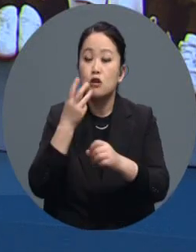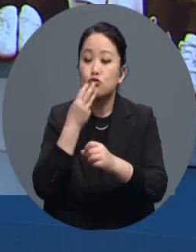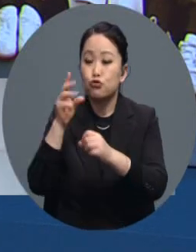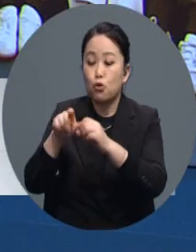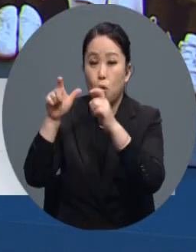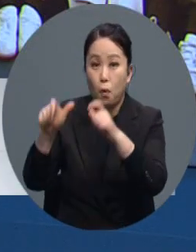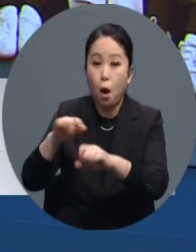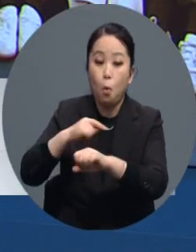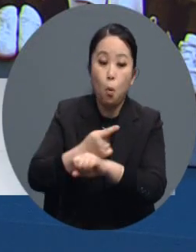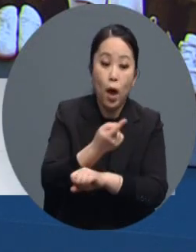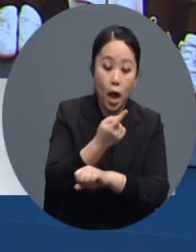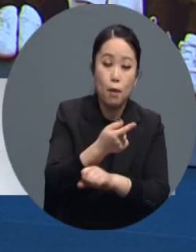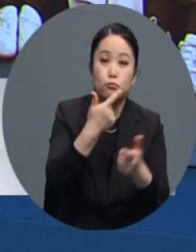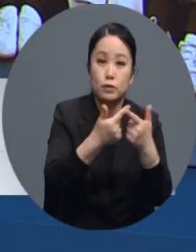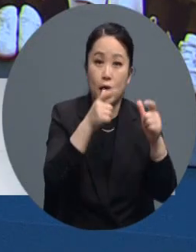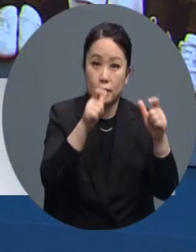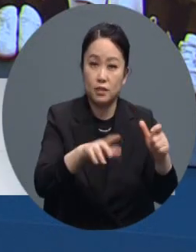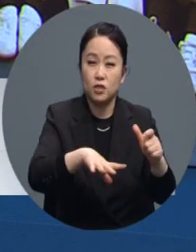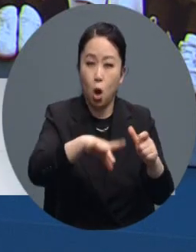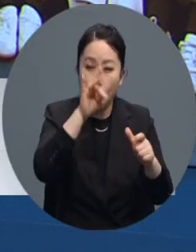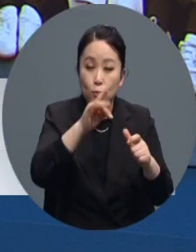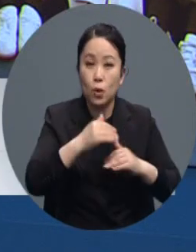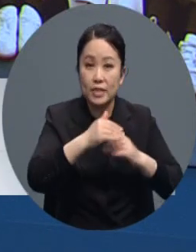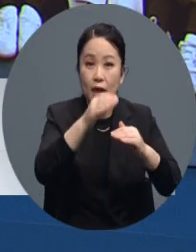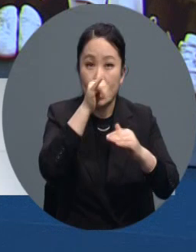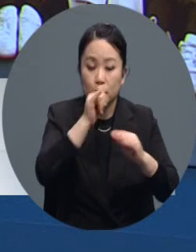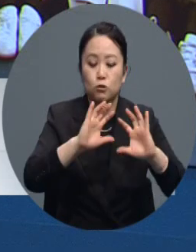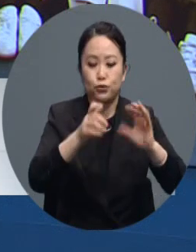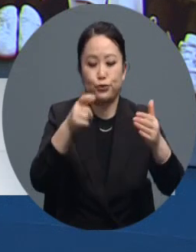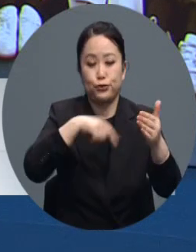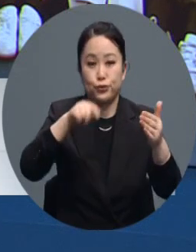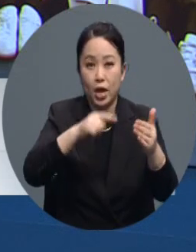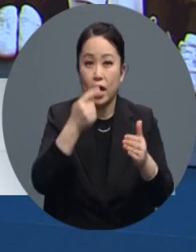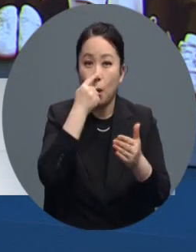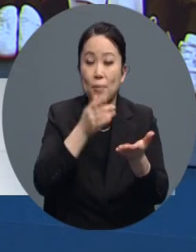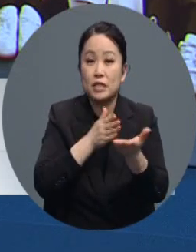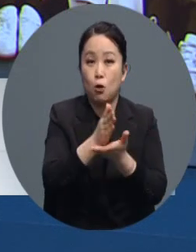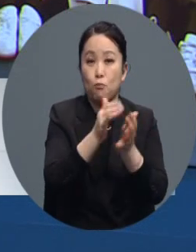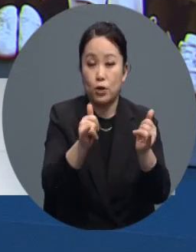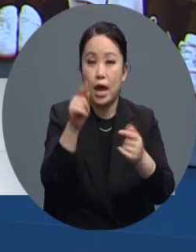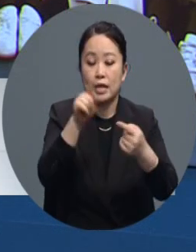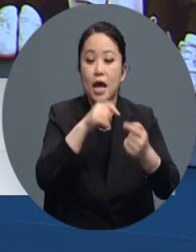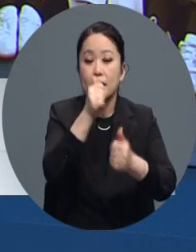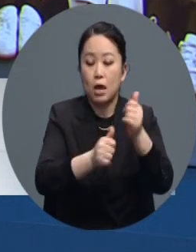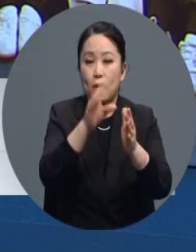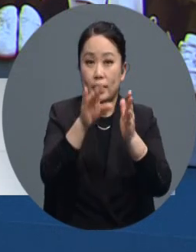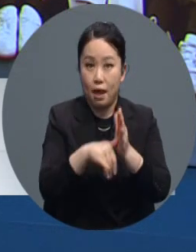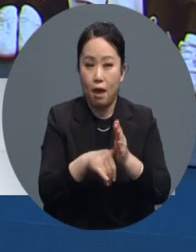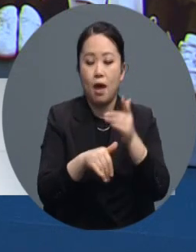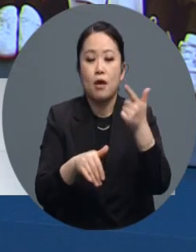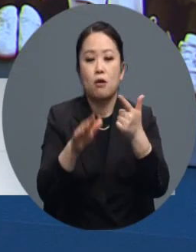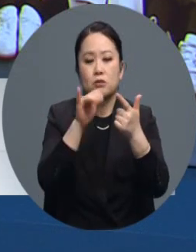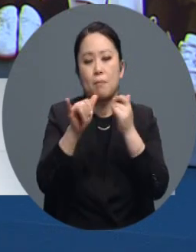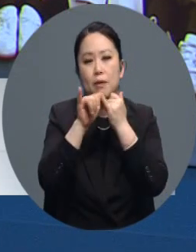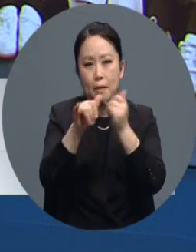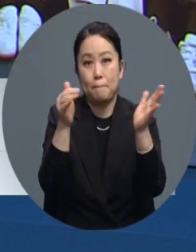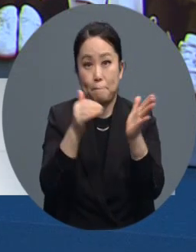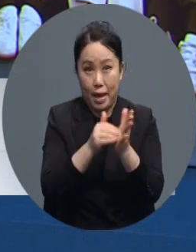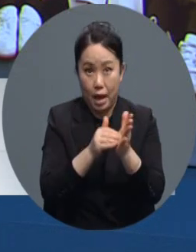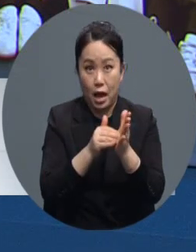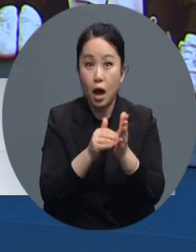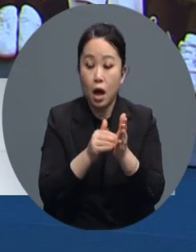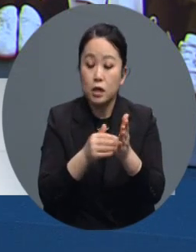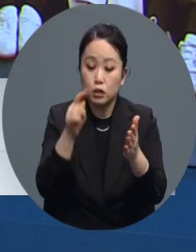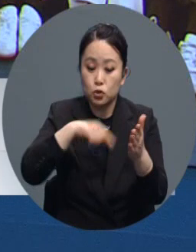비수도권에서는 처음으로 부산에서 진행된 국내 바리스타 대회에서 6명이 수상했는데 부산의 바리스타도 수상자의 이름을